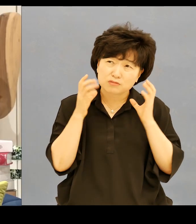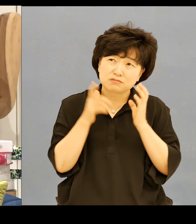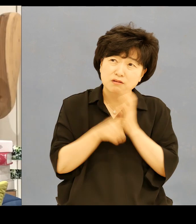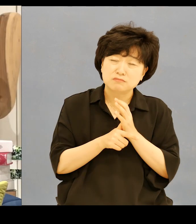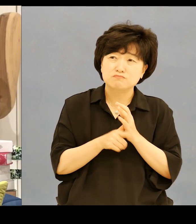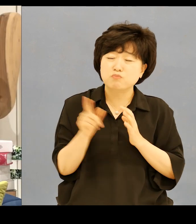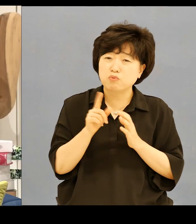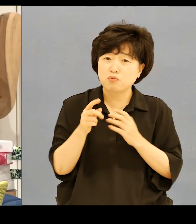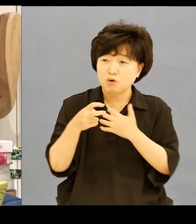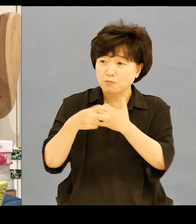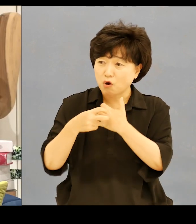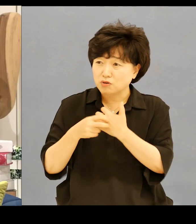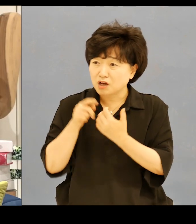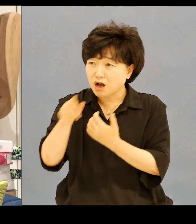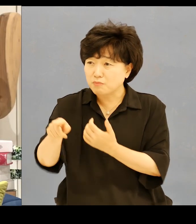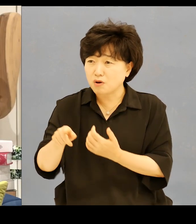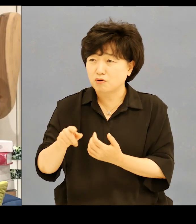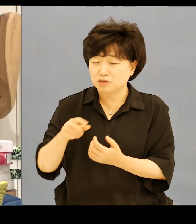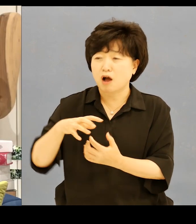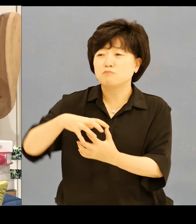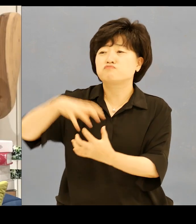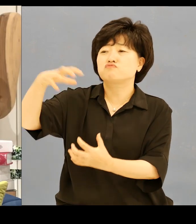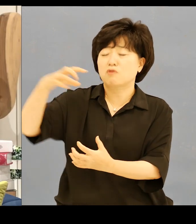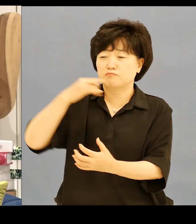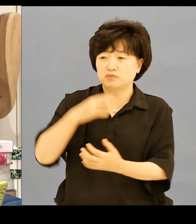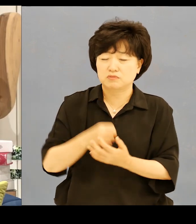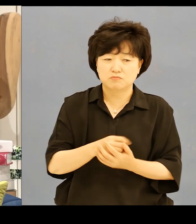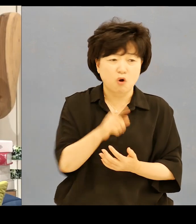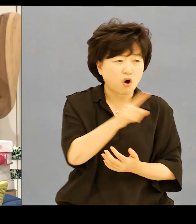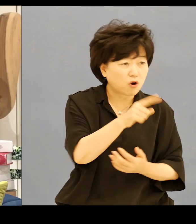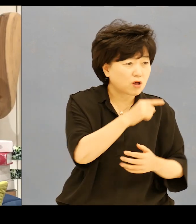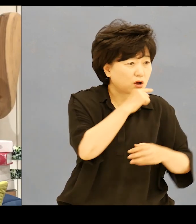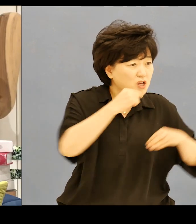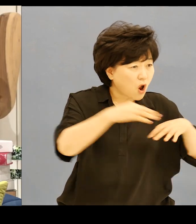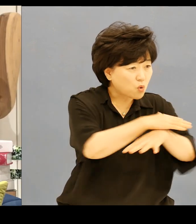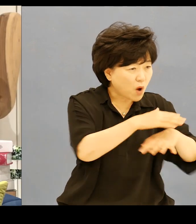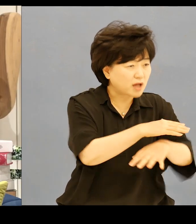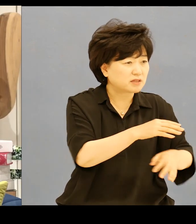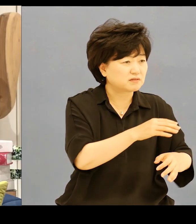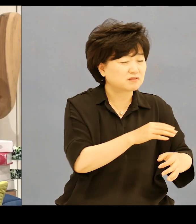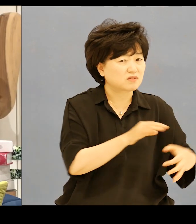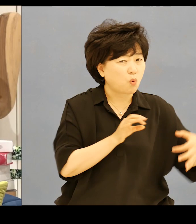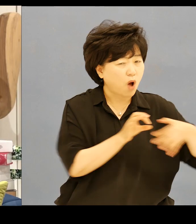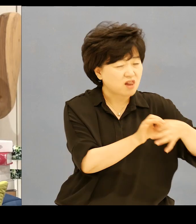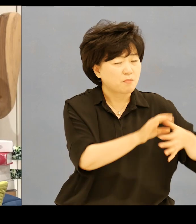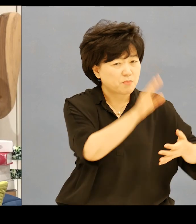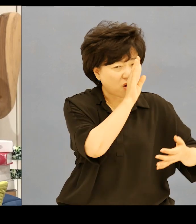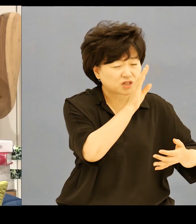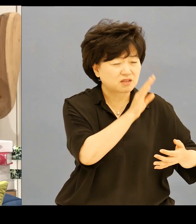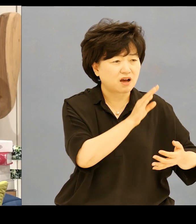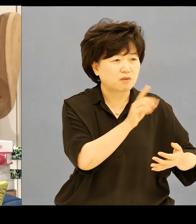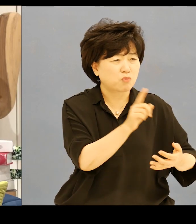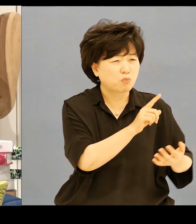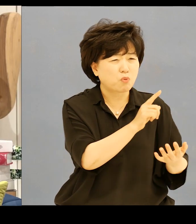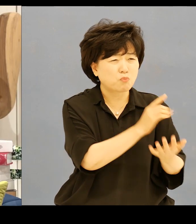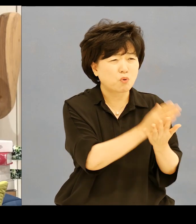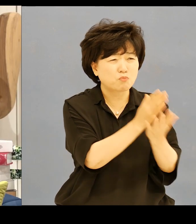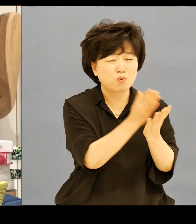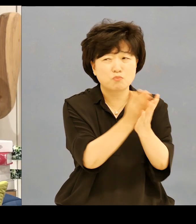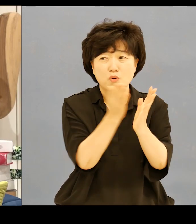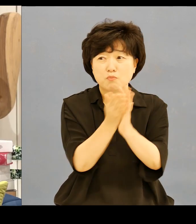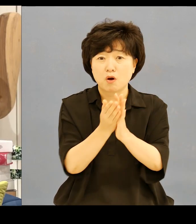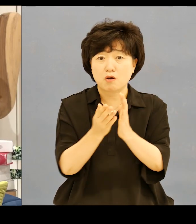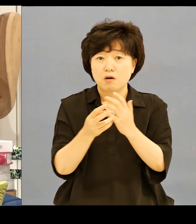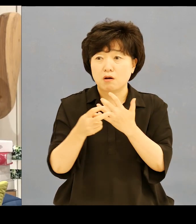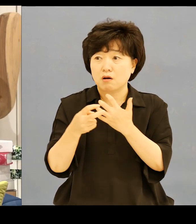병원에 가면 그냥 뭐 부종이다. 어느 병원에 가면 뭐 혈관종이다. 이렇게 해서 제 병하고 똑같은